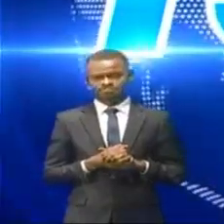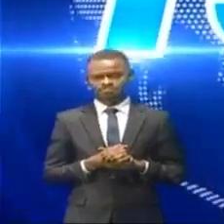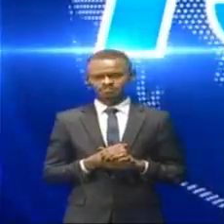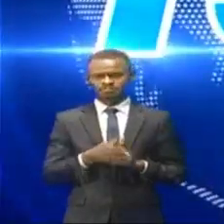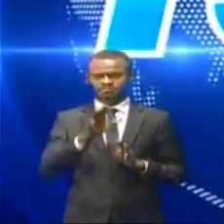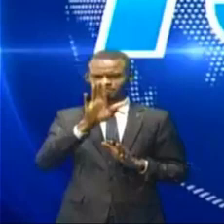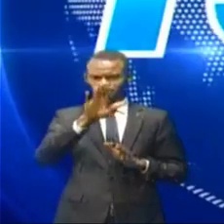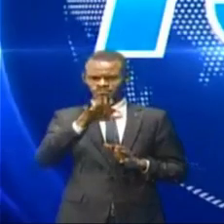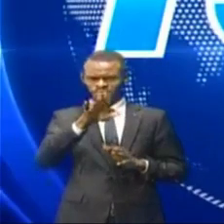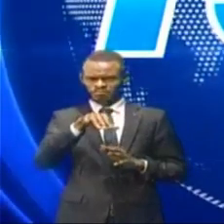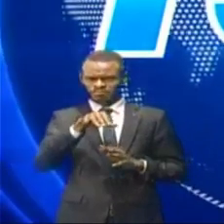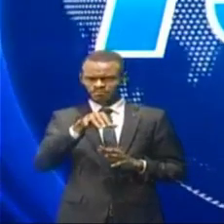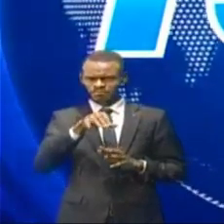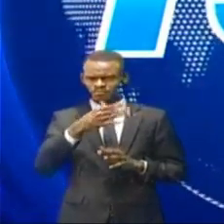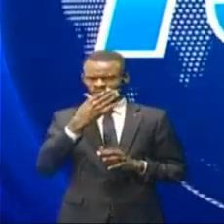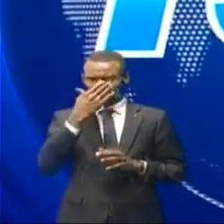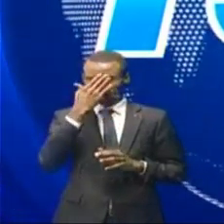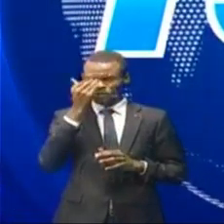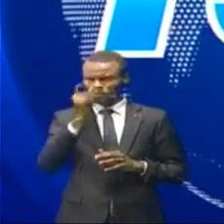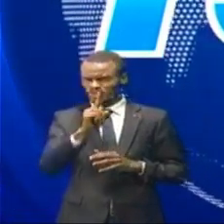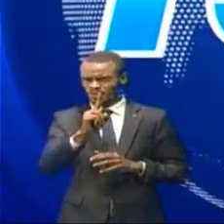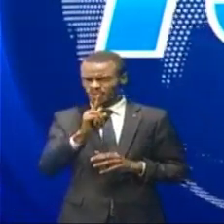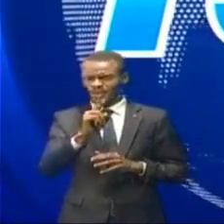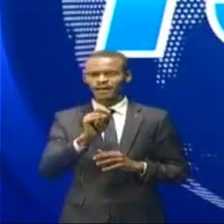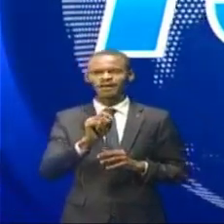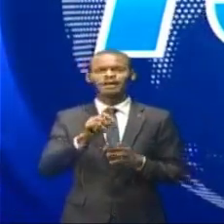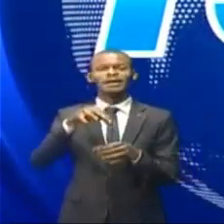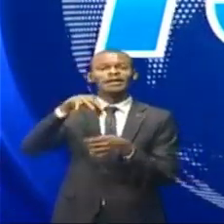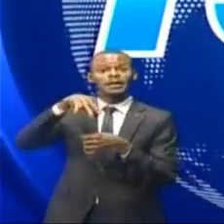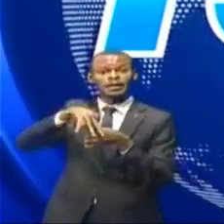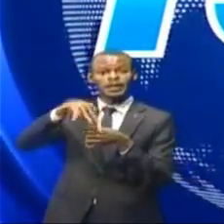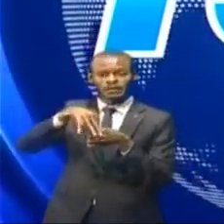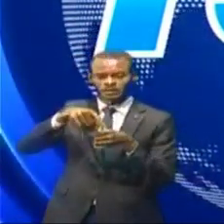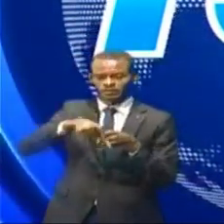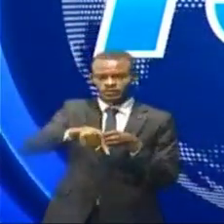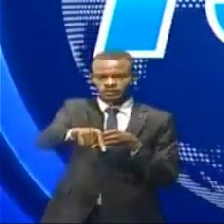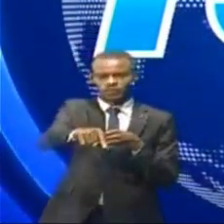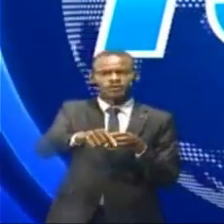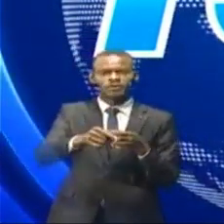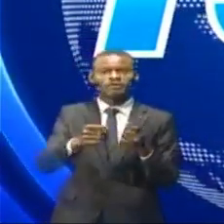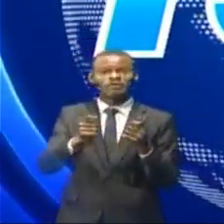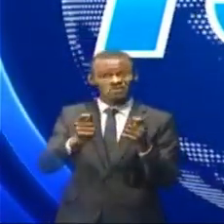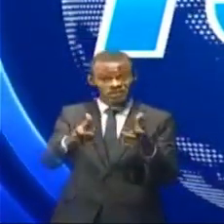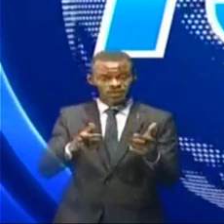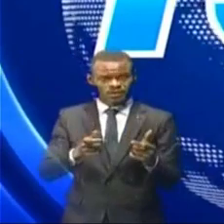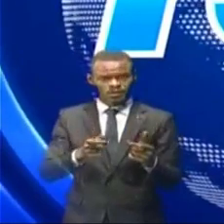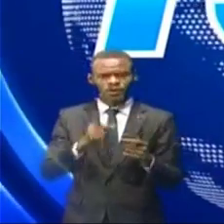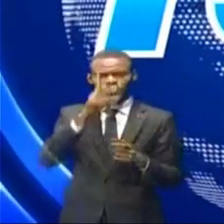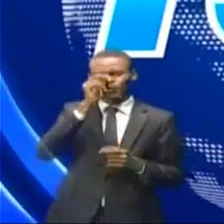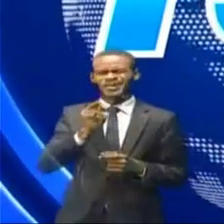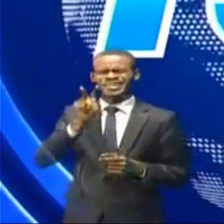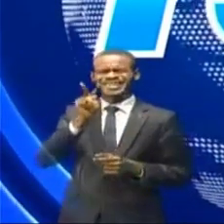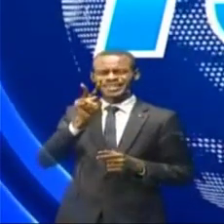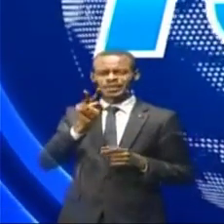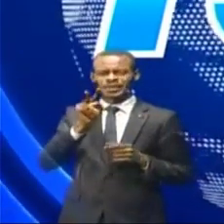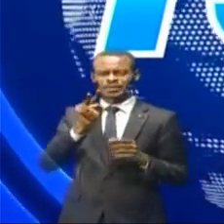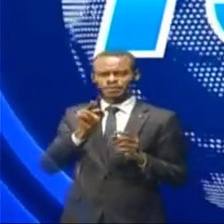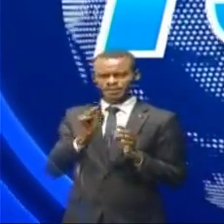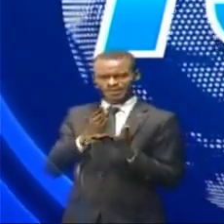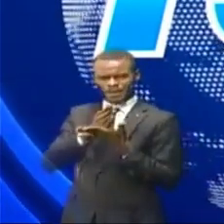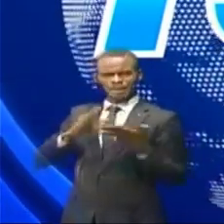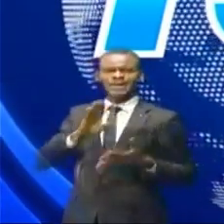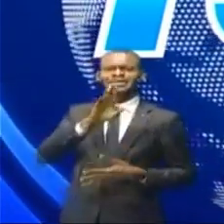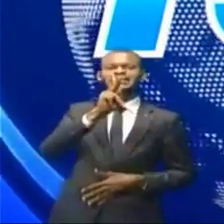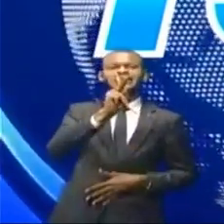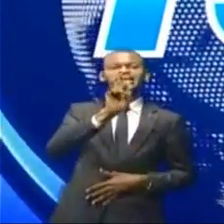Madame, messieurs, n'y perdez pas le temps, les élections arrivent à pas de géant. L'UDPS Kibasa, déjà en ordre de bataille pour les élections de